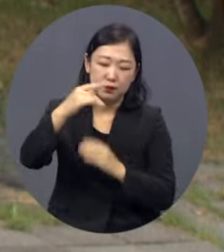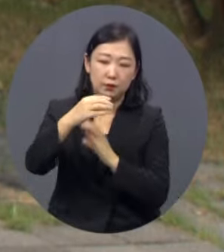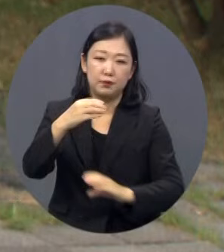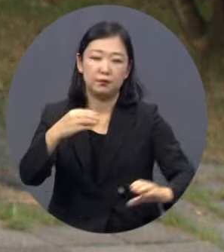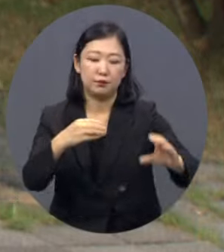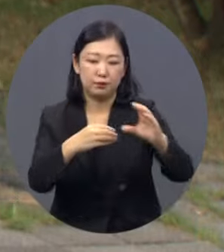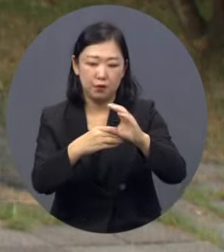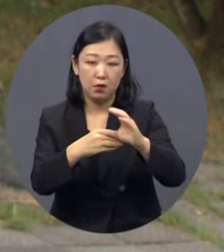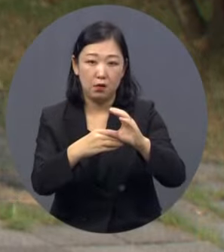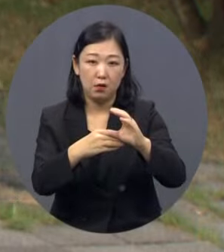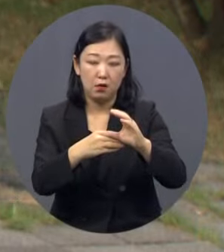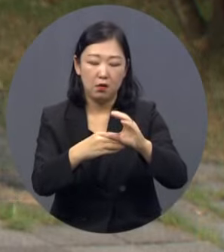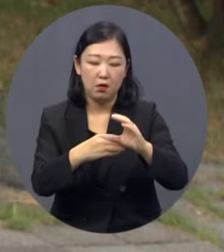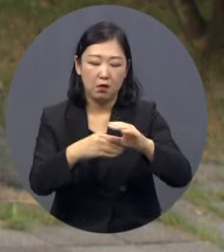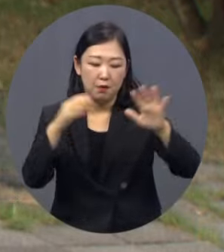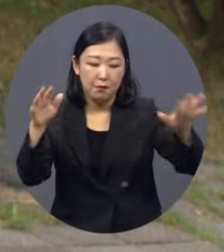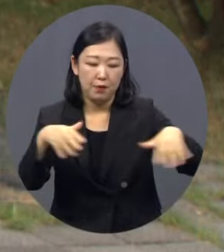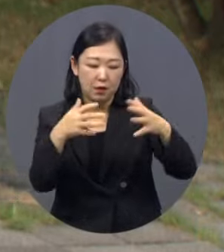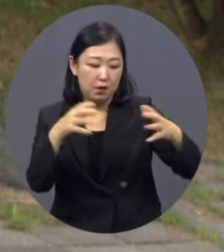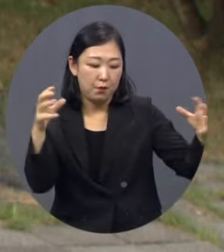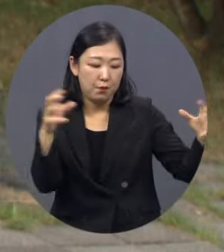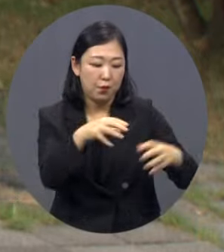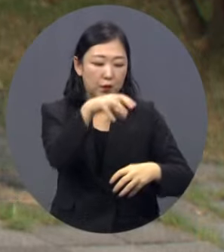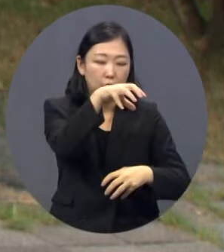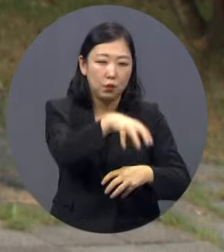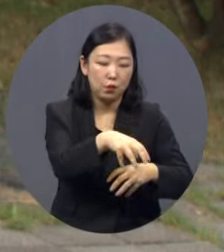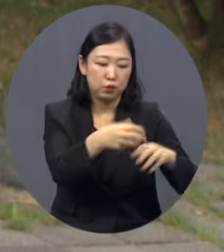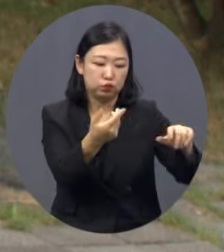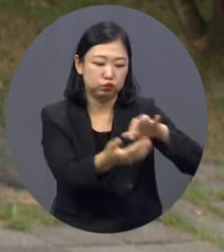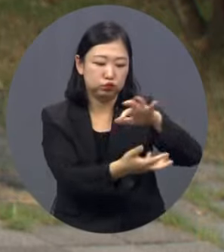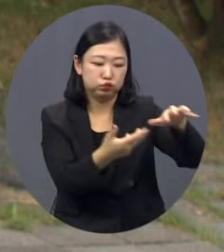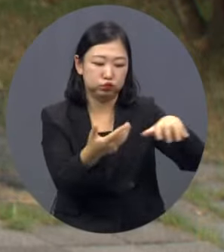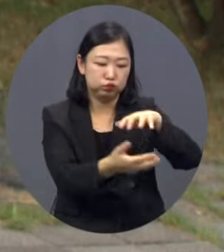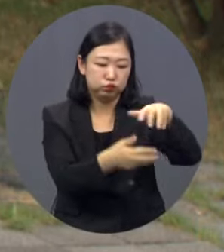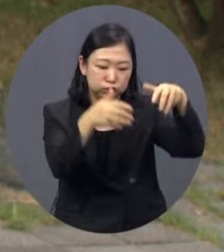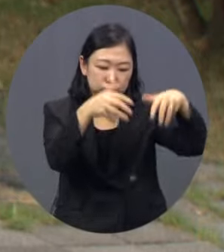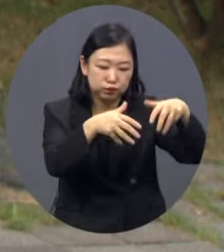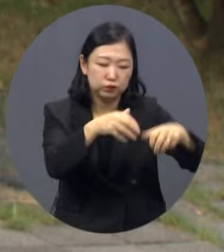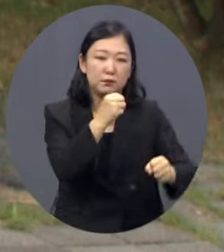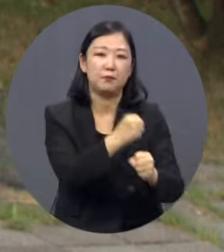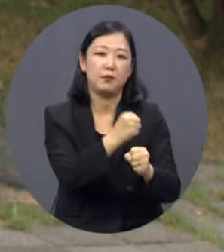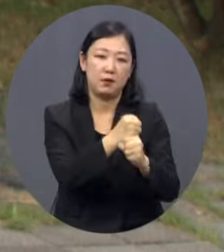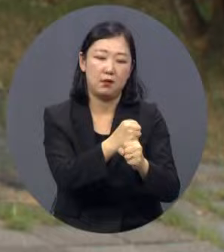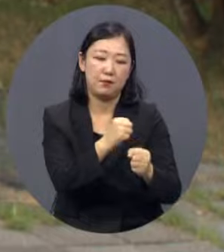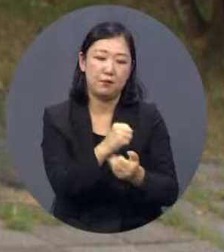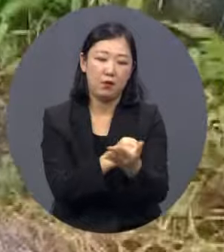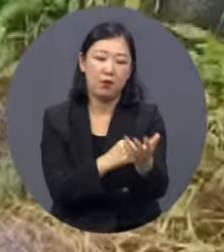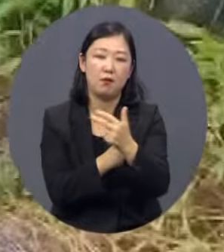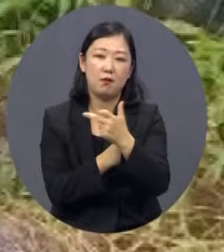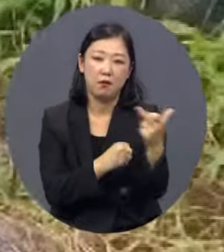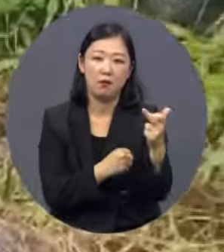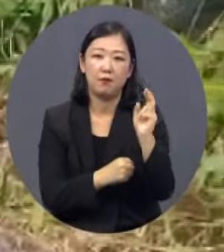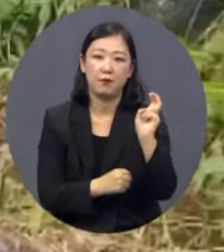불안정이 더욱 강화되고 바람이 모이는 지역을 중심으로 강한 강도의 비구름대가 만들어져 영향을 주었습니다.